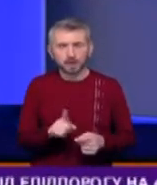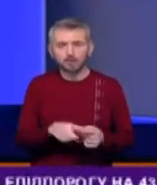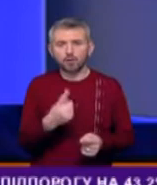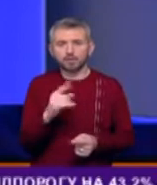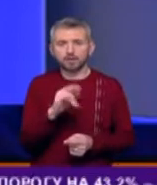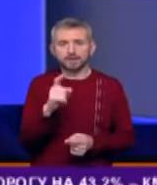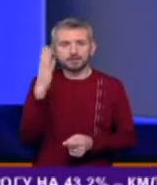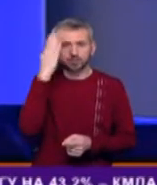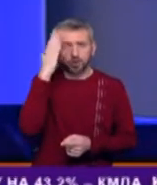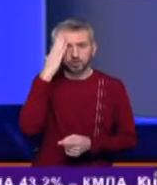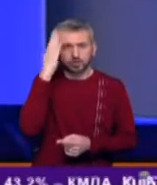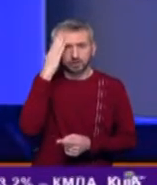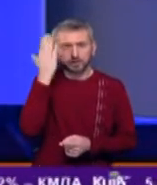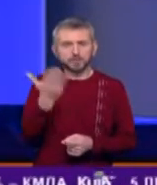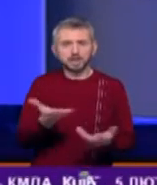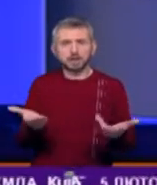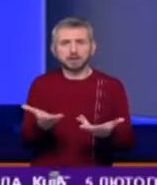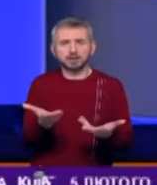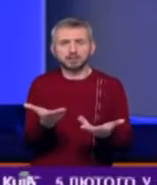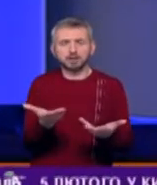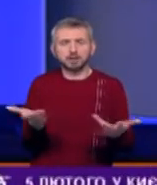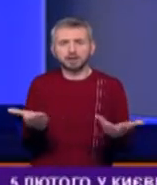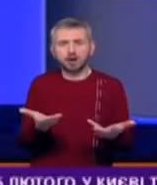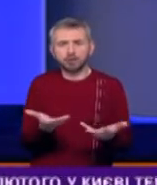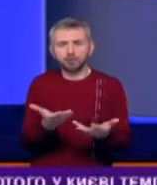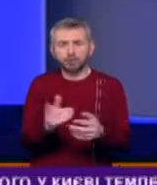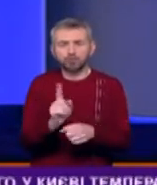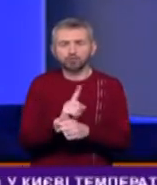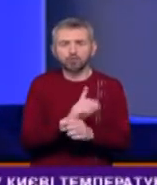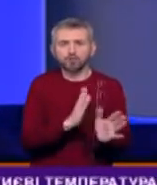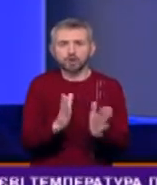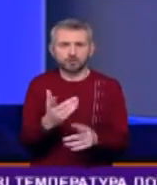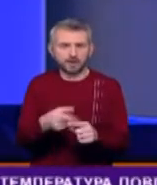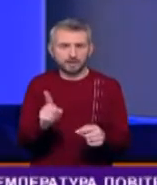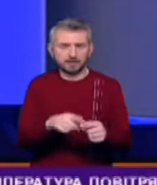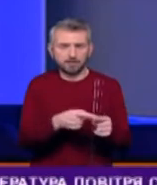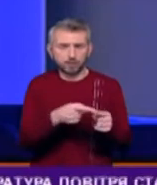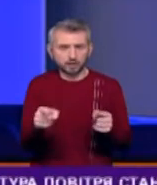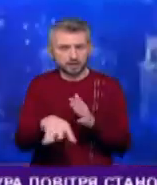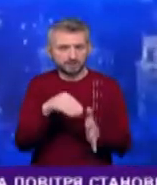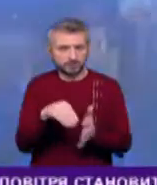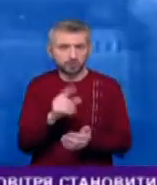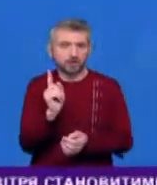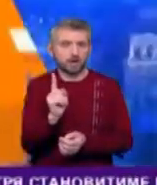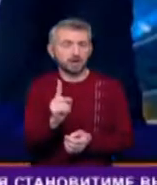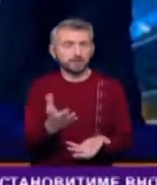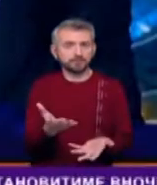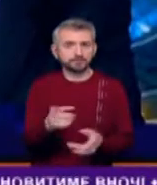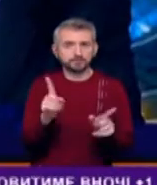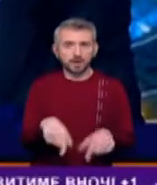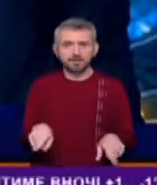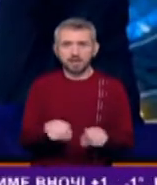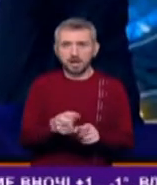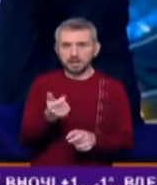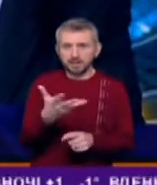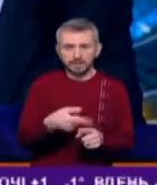із способів, які хоча б якимось чином унормалізувати цей процес виборчий, але тим не менше, ну, навіть така